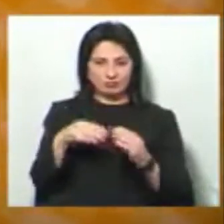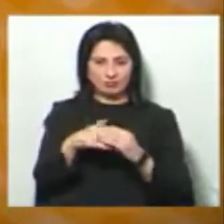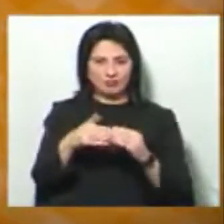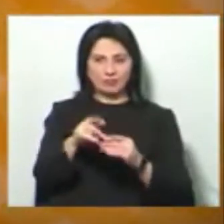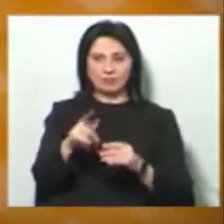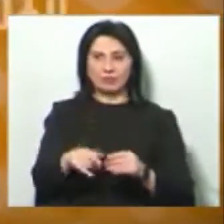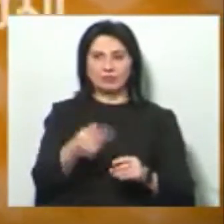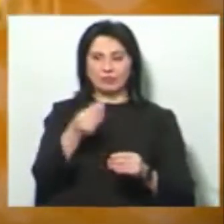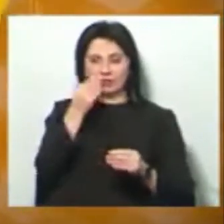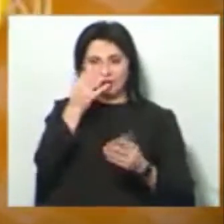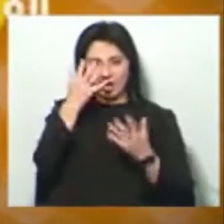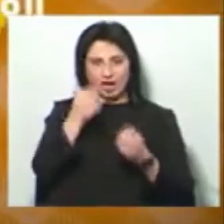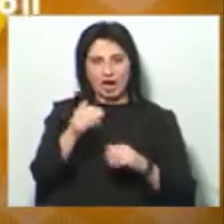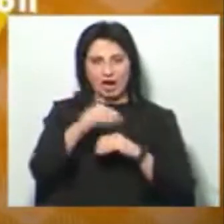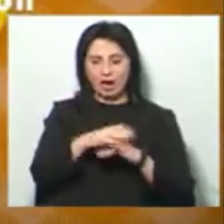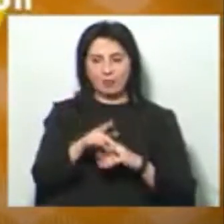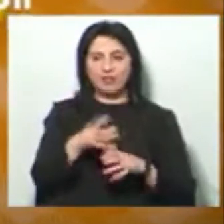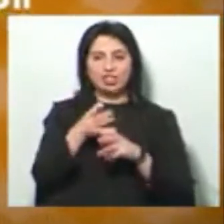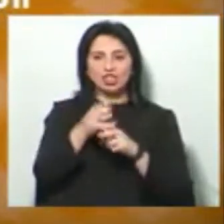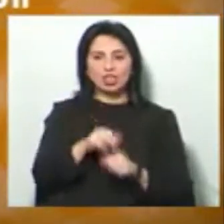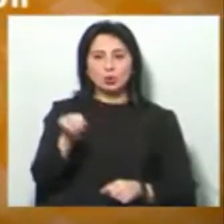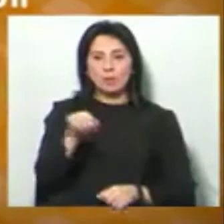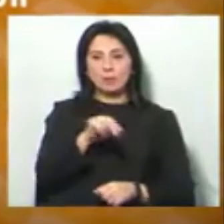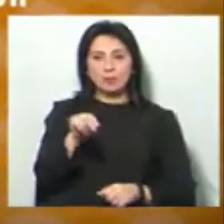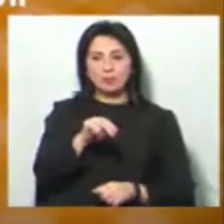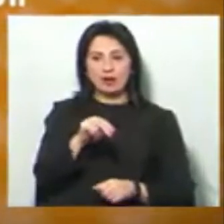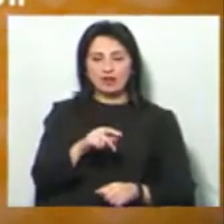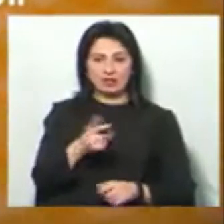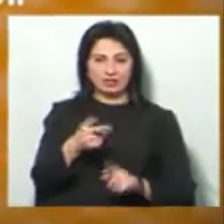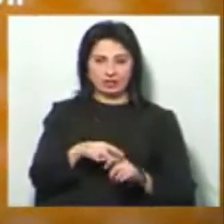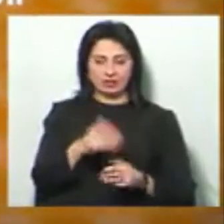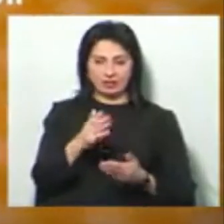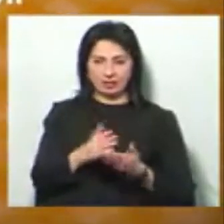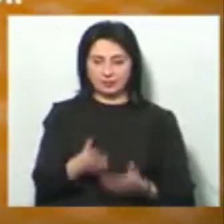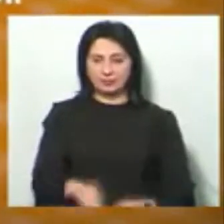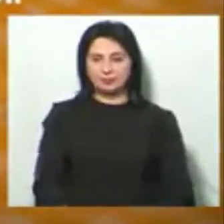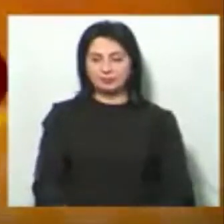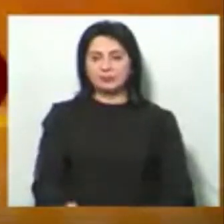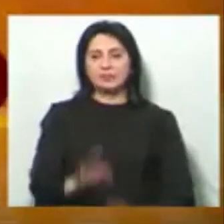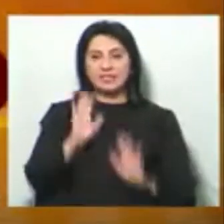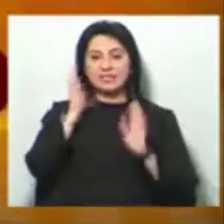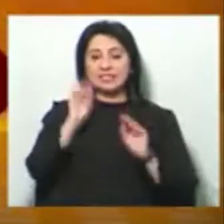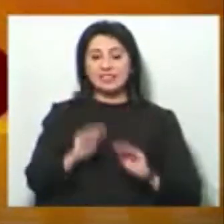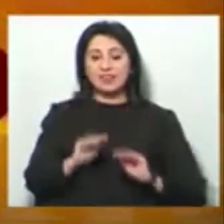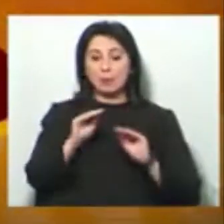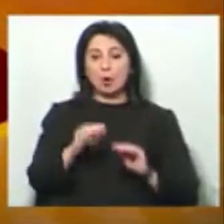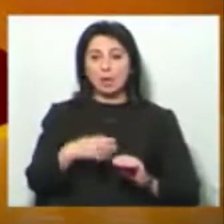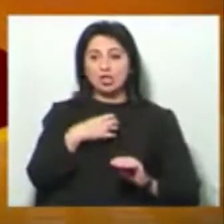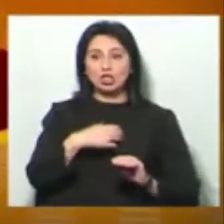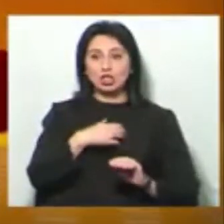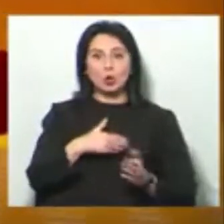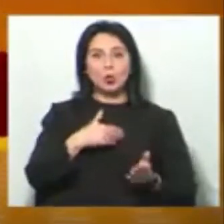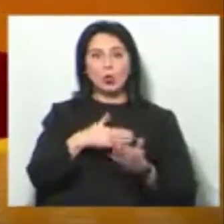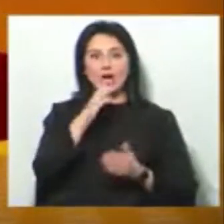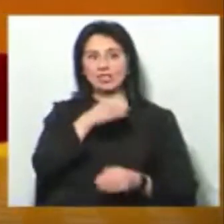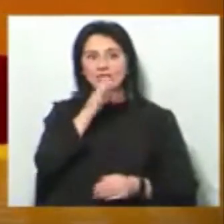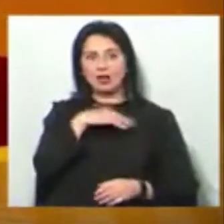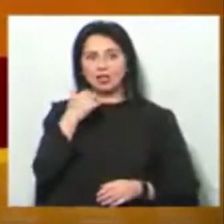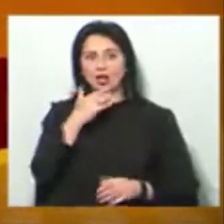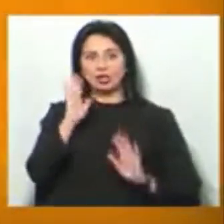განსაკუთრებით ვახშმად. Შეზღუდეთ მარილი და მლაშე პროდუქტები. ცნების მომატების შიშით უარი არ თქვათ